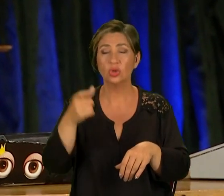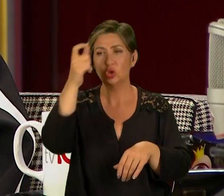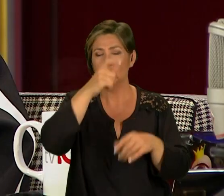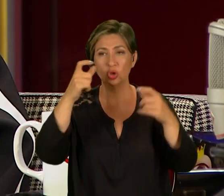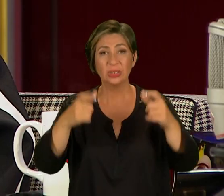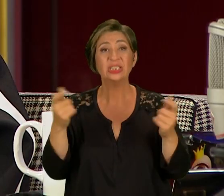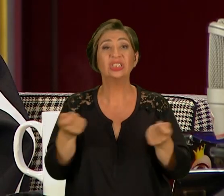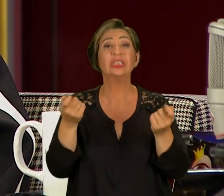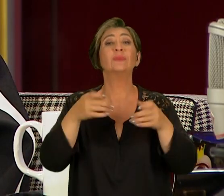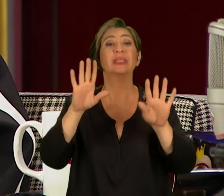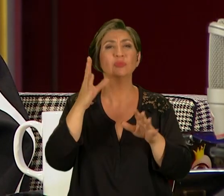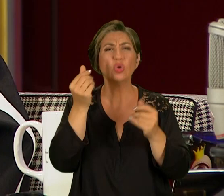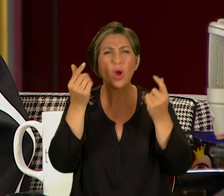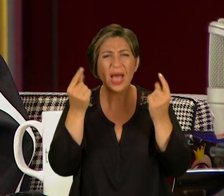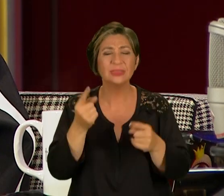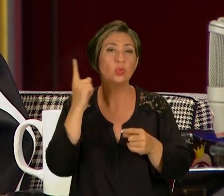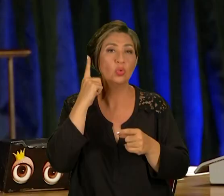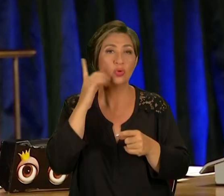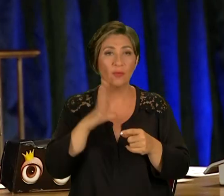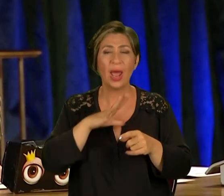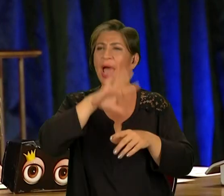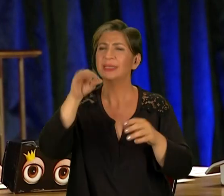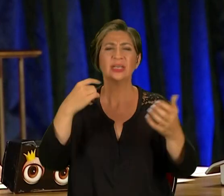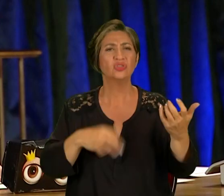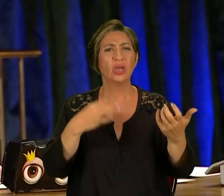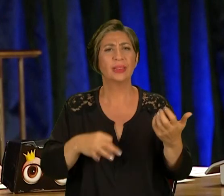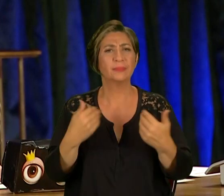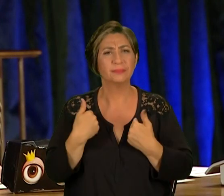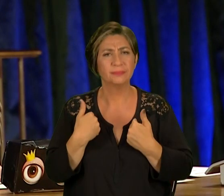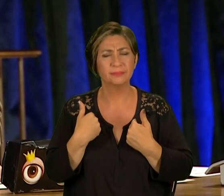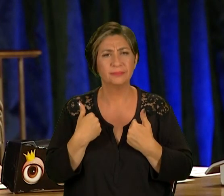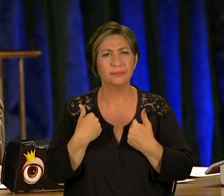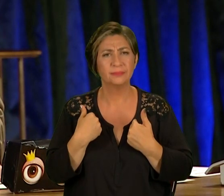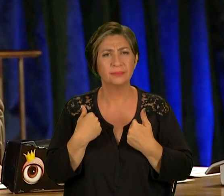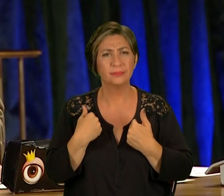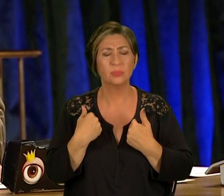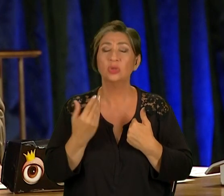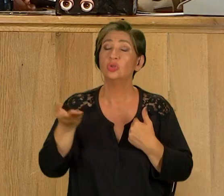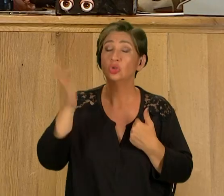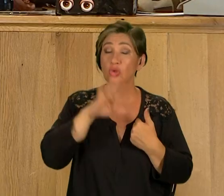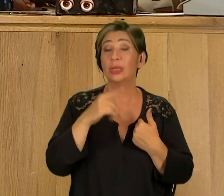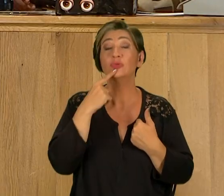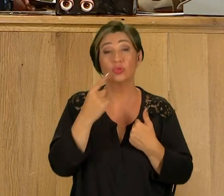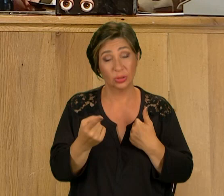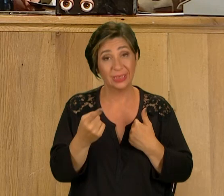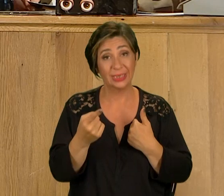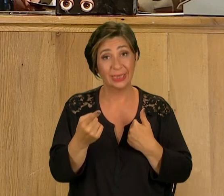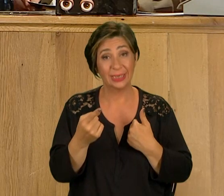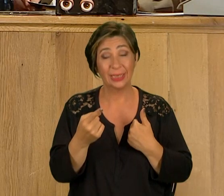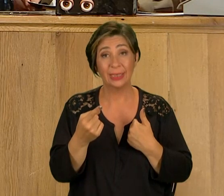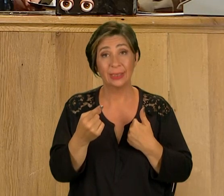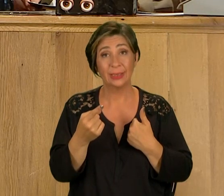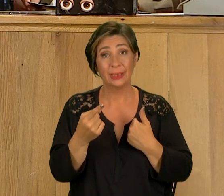Türkiye'de çalışmadığım çok az ünlü var. Neredeyse hepsine çaldım. Evet. Sonra diyorsun ki